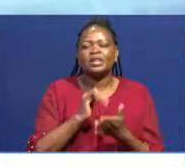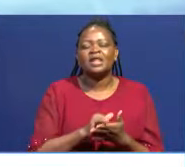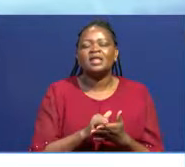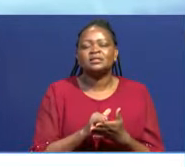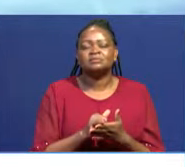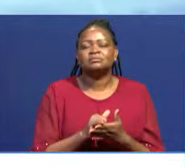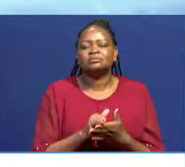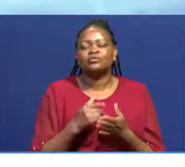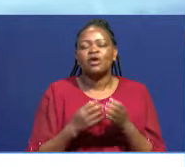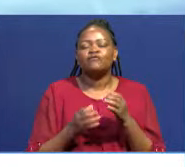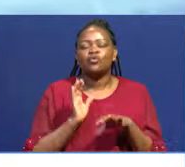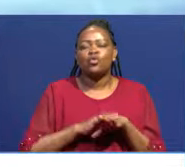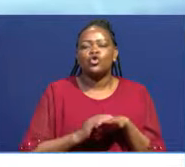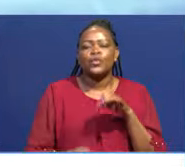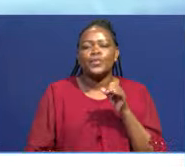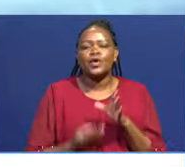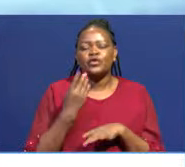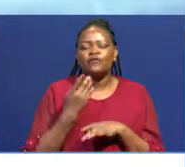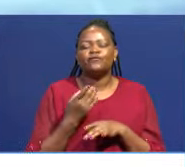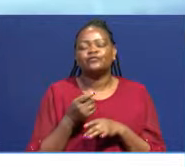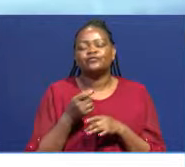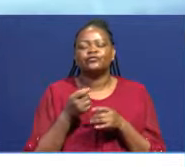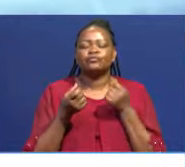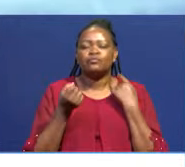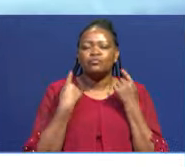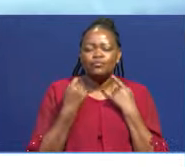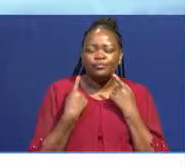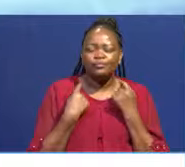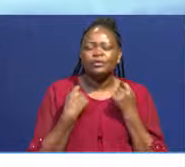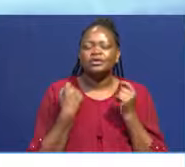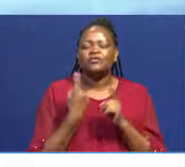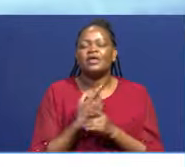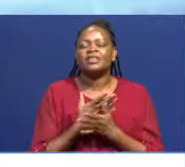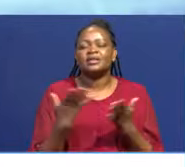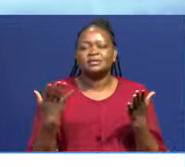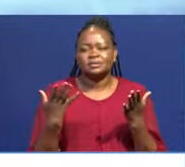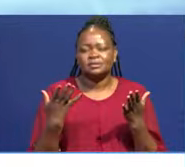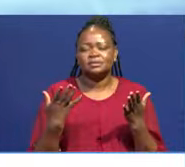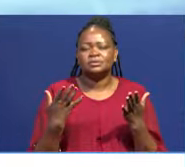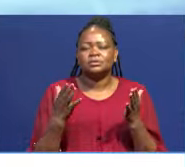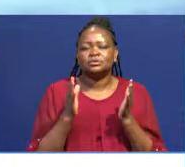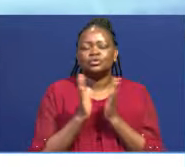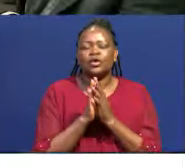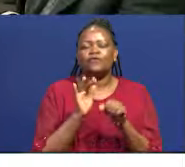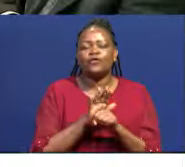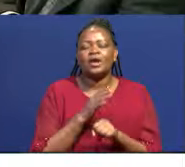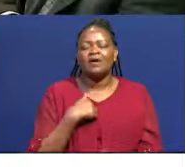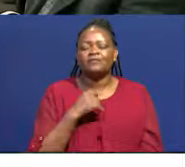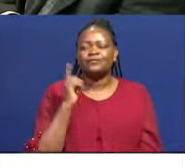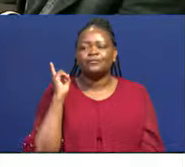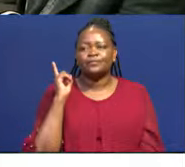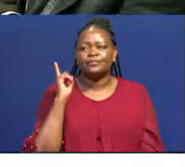majani, chai, kahawa, makadamia na maparachichi. Taarifa kamili ni kwenye mseto wa biashara.